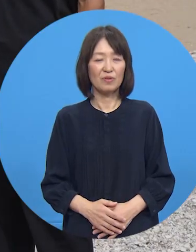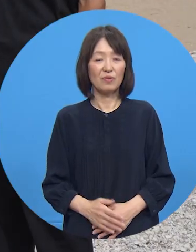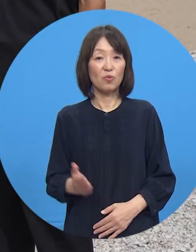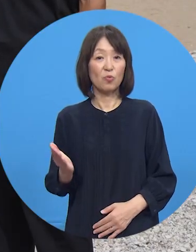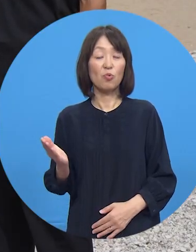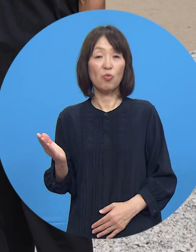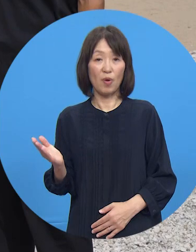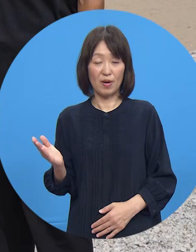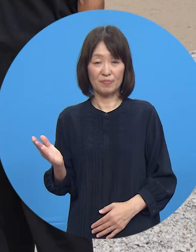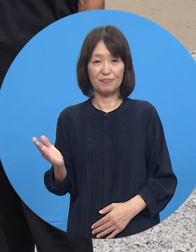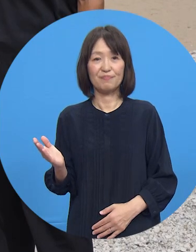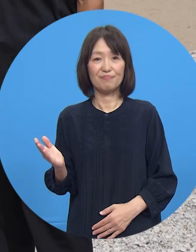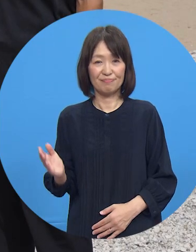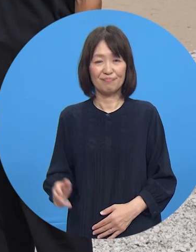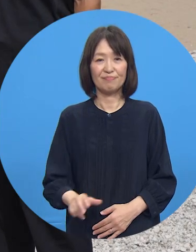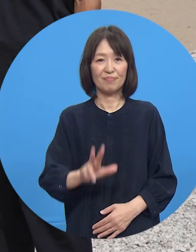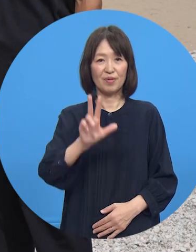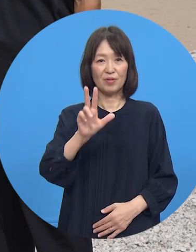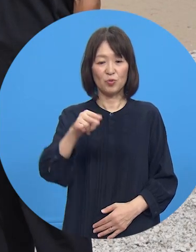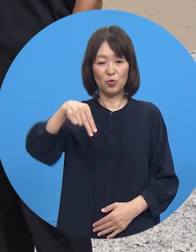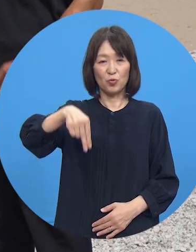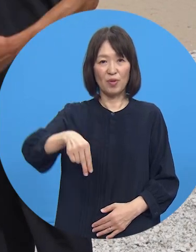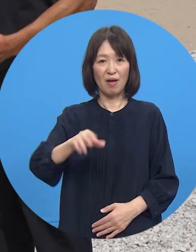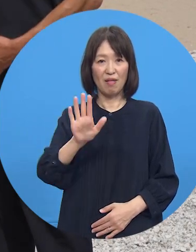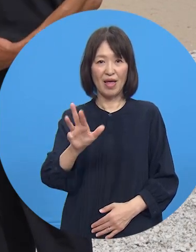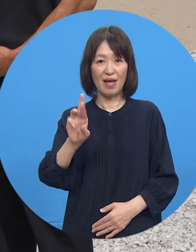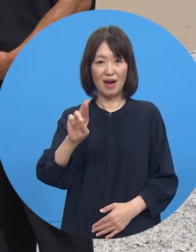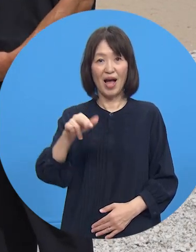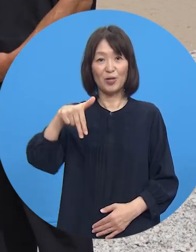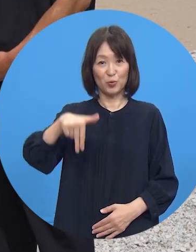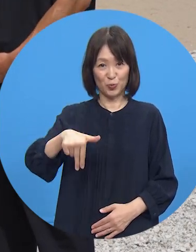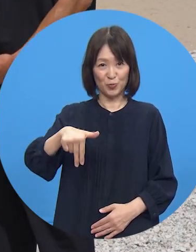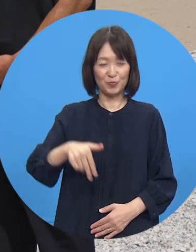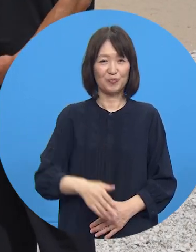こちらが鳥取砂丘月面実証フィールドルナテラスです。